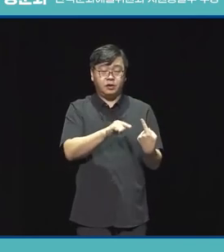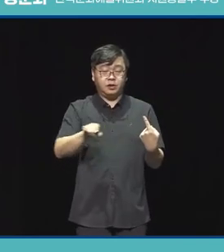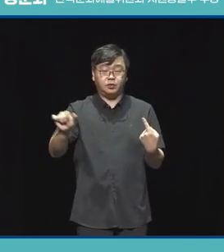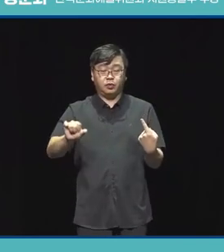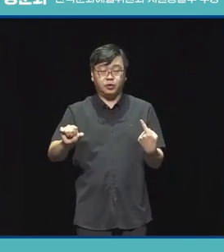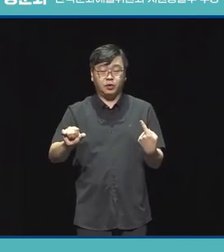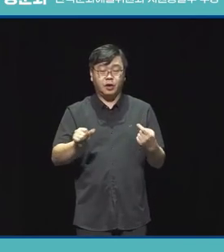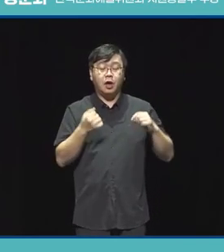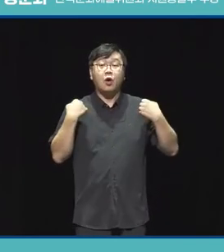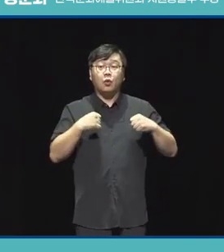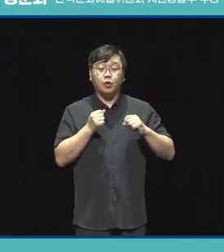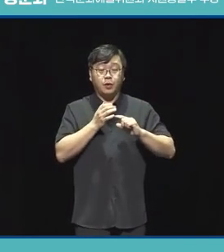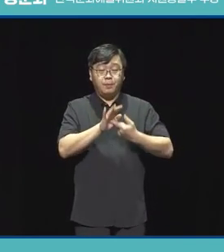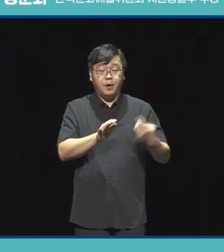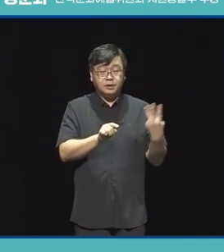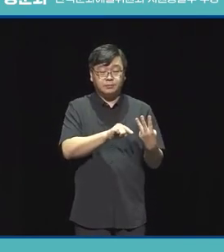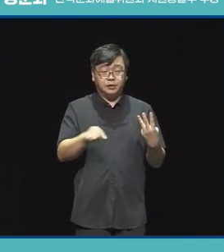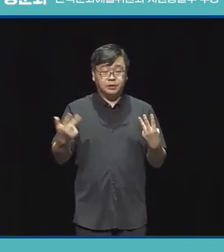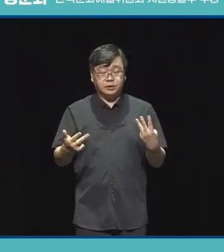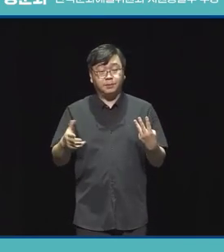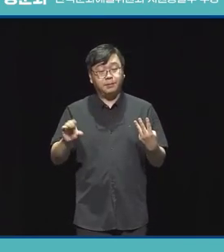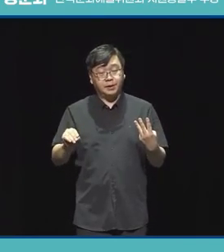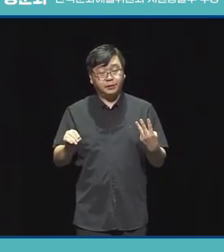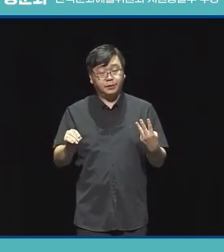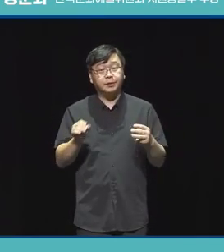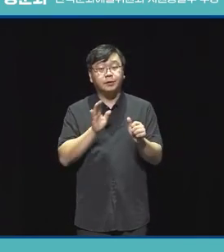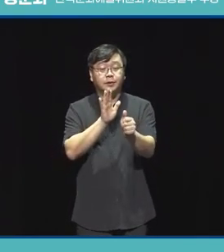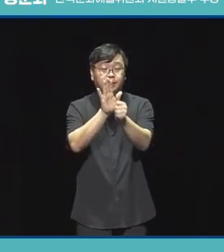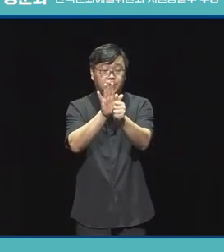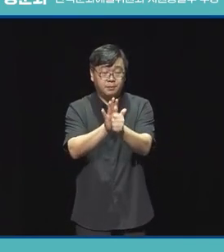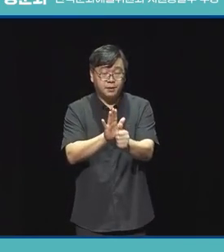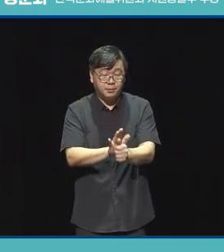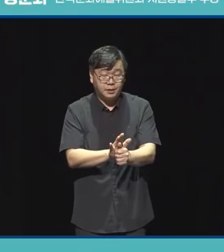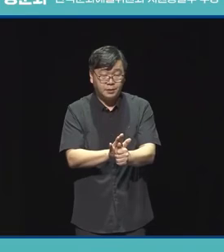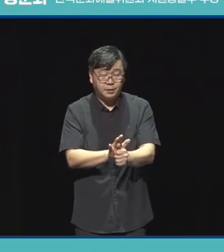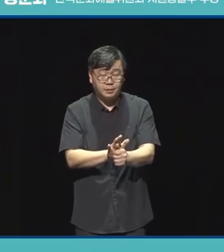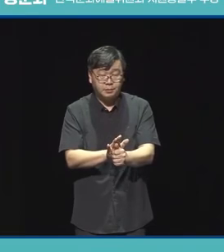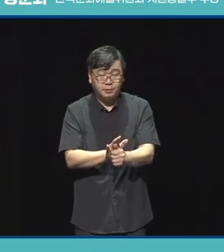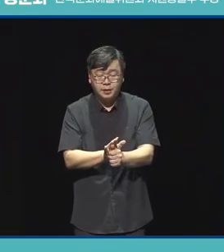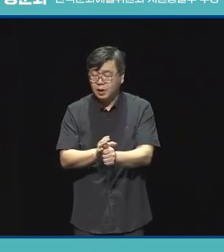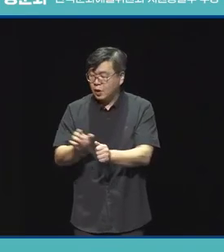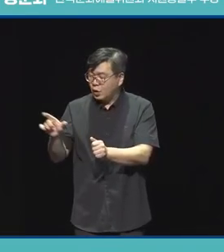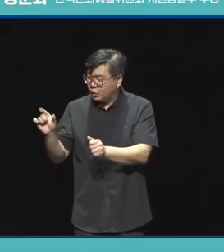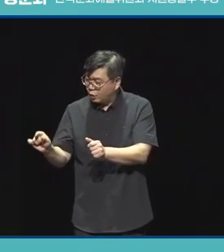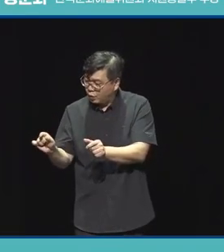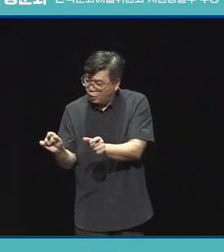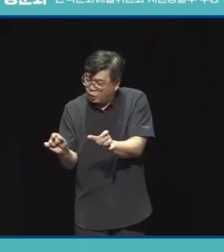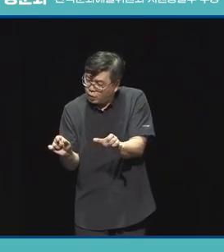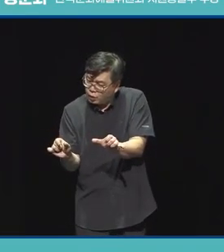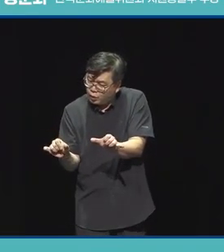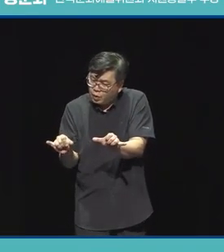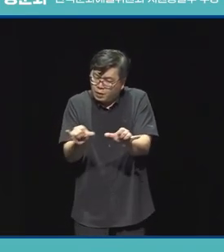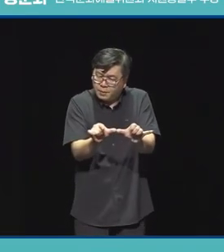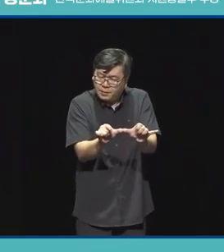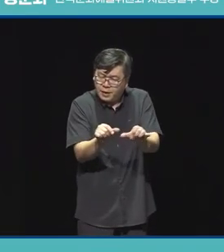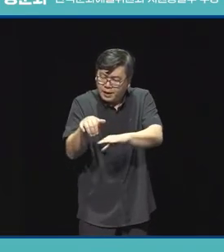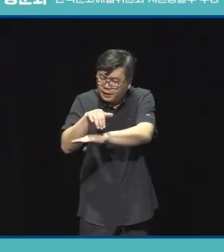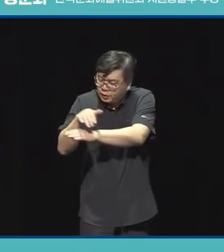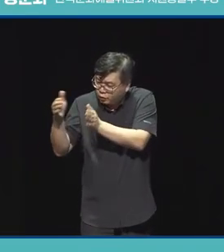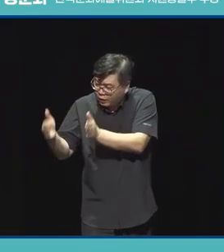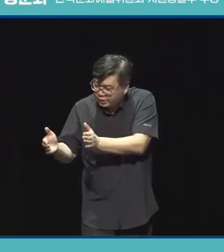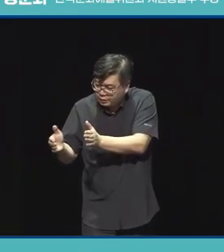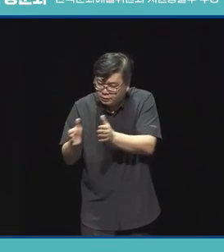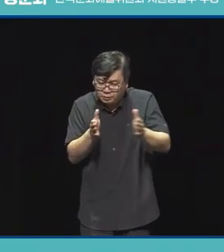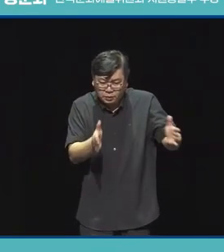공연은 3,000에서 7,000만 원으로 지원이 되고요. 마찬가지로 창작의 과정은 아니지만 창작의 발표에서는 10% 이상의